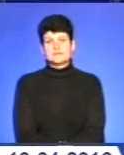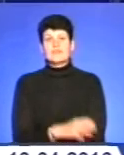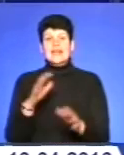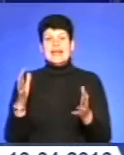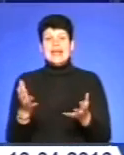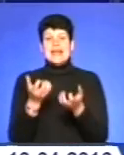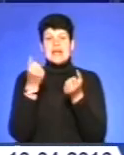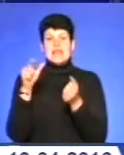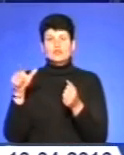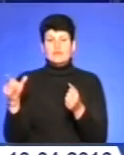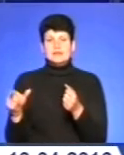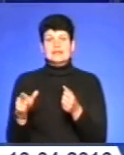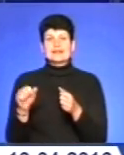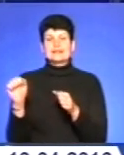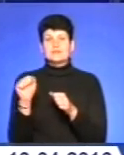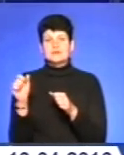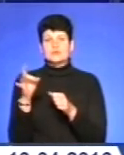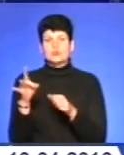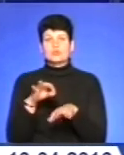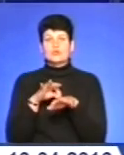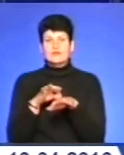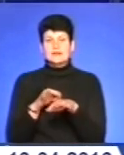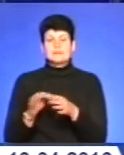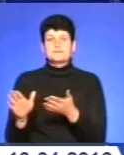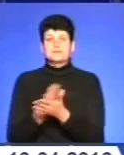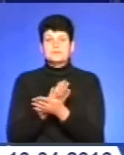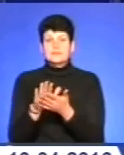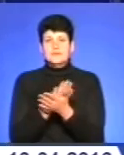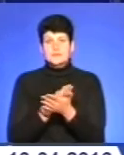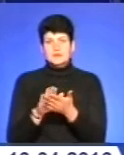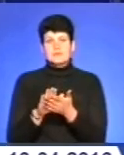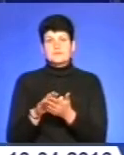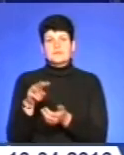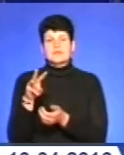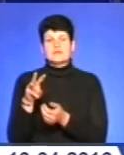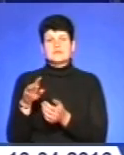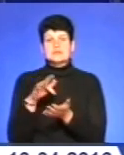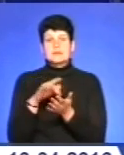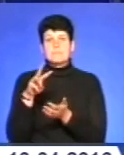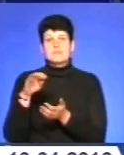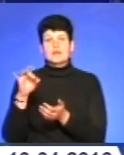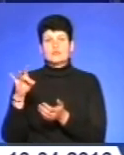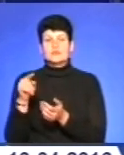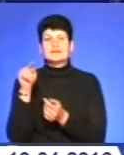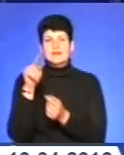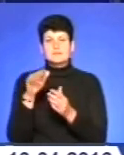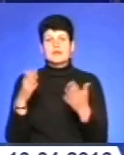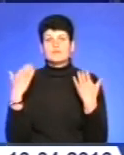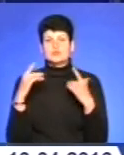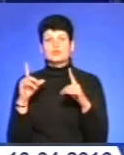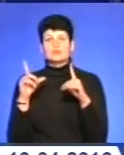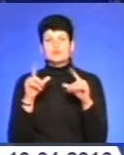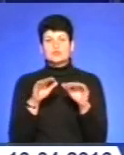Рятувальники Тербовлянського району провели толоку на території військово-патріотичного центру «Миротворець». Незабаром туди на відпочинок приїдуть